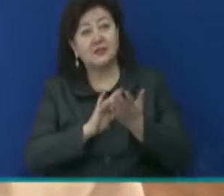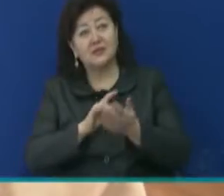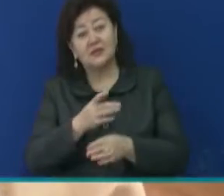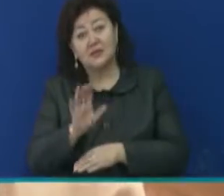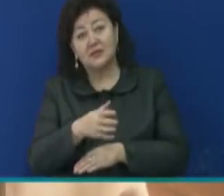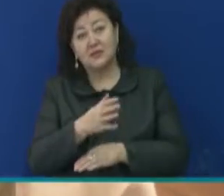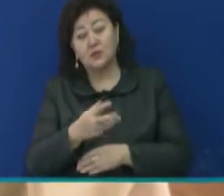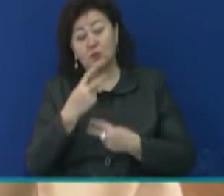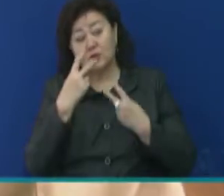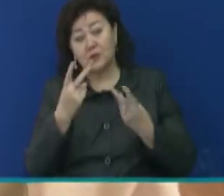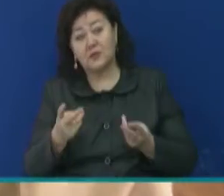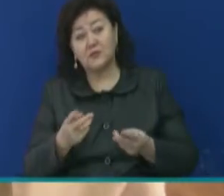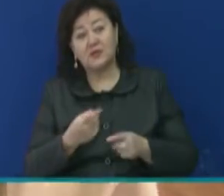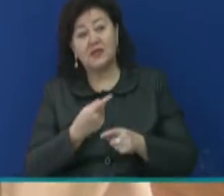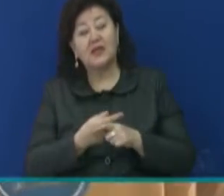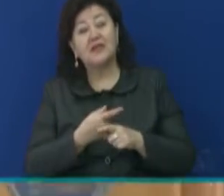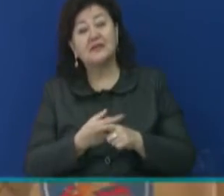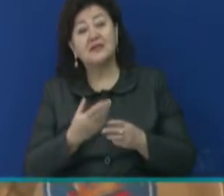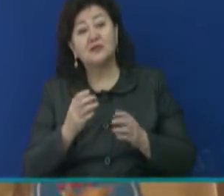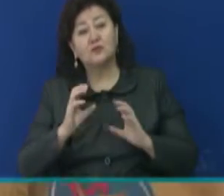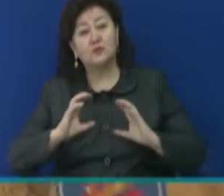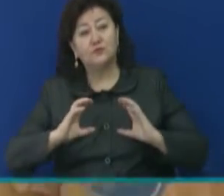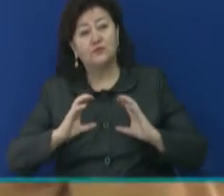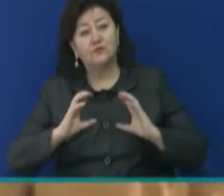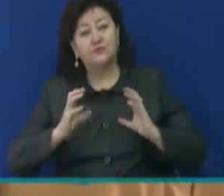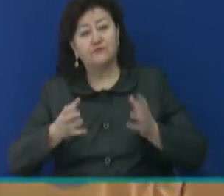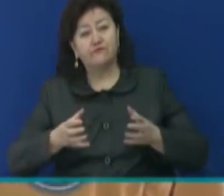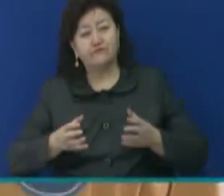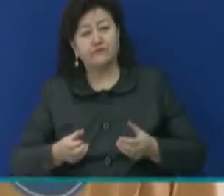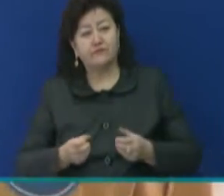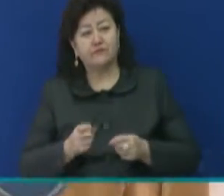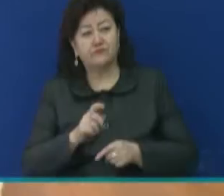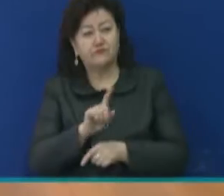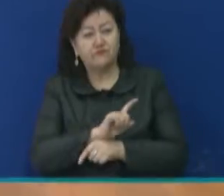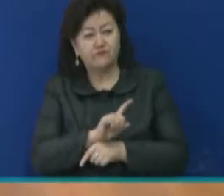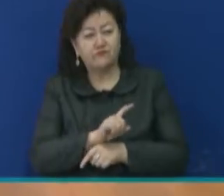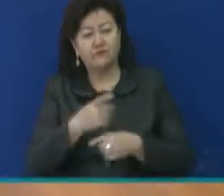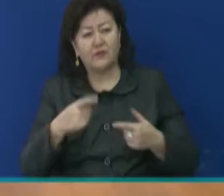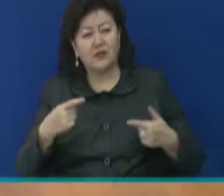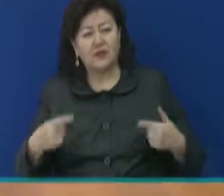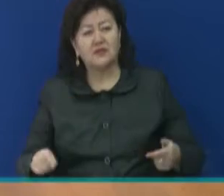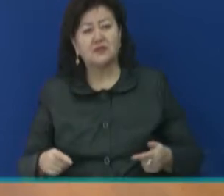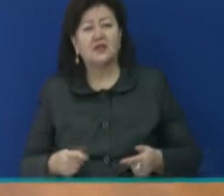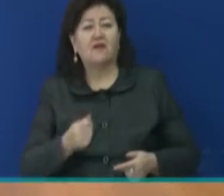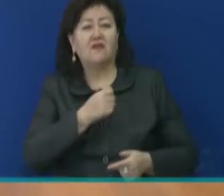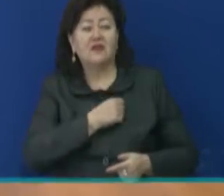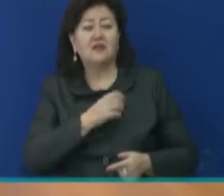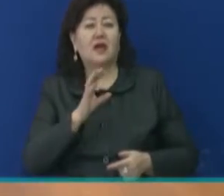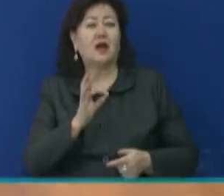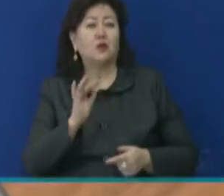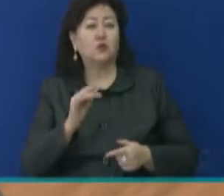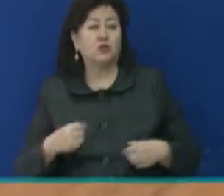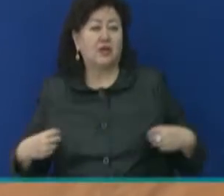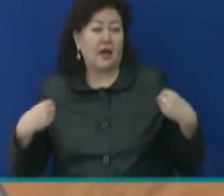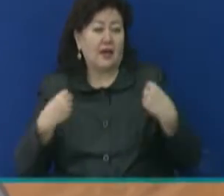на площадке гарнизонного дома офицеров воинские части организовали выставку военного оружия и образцов военной